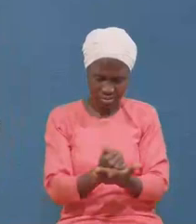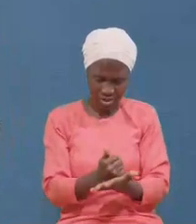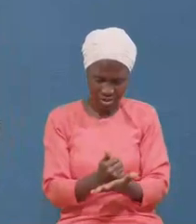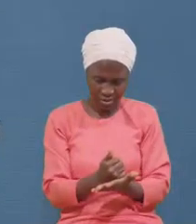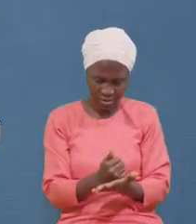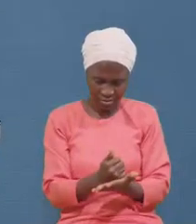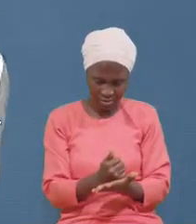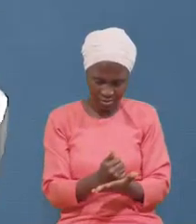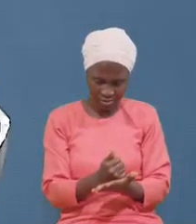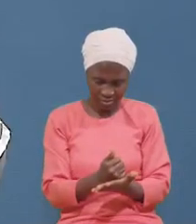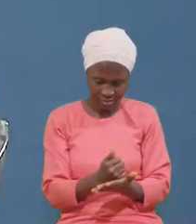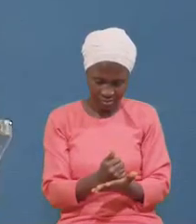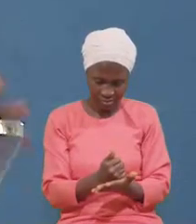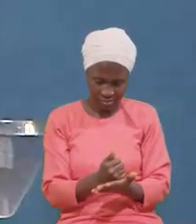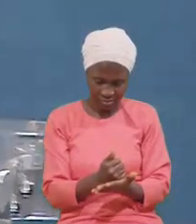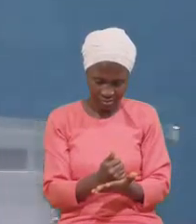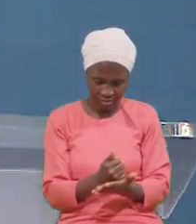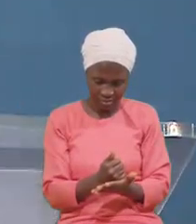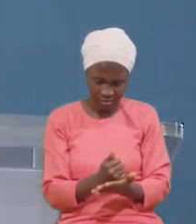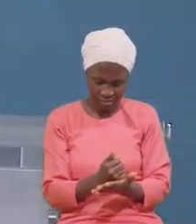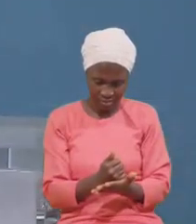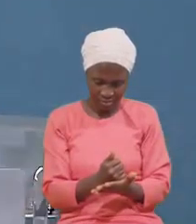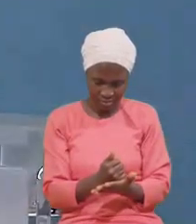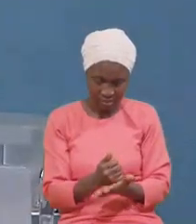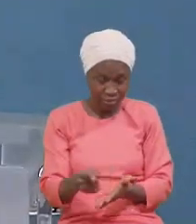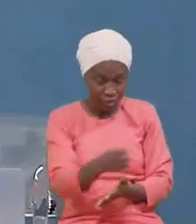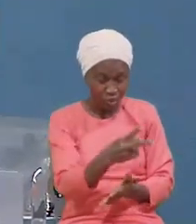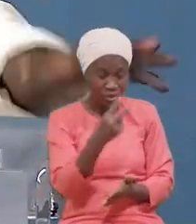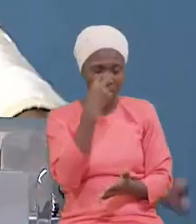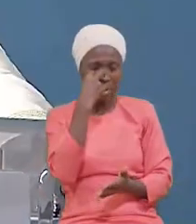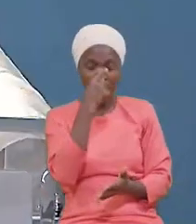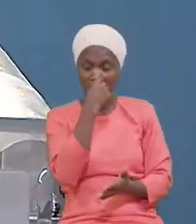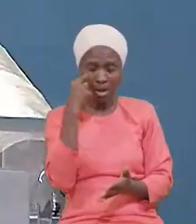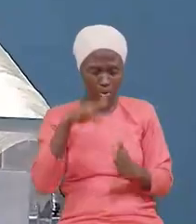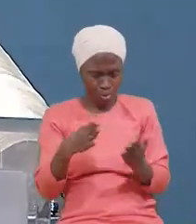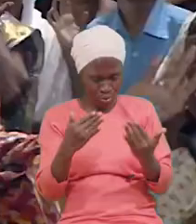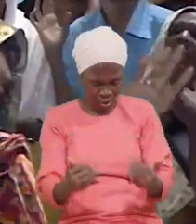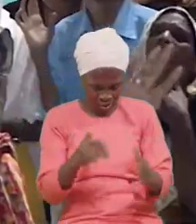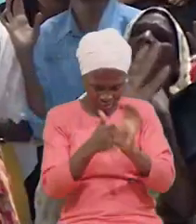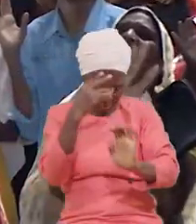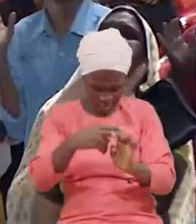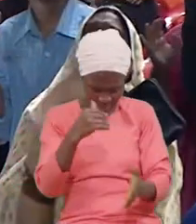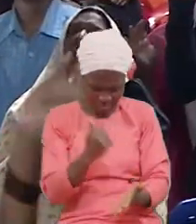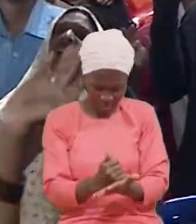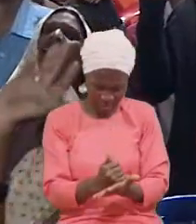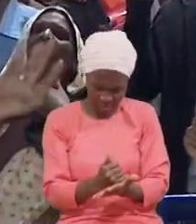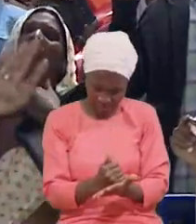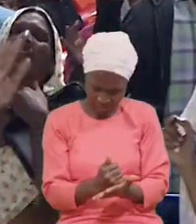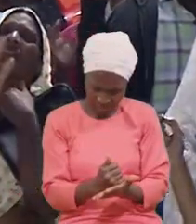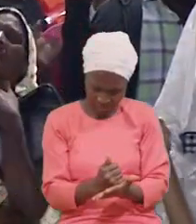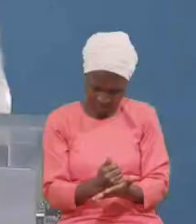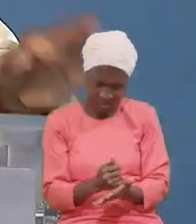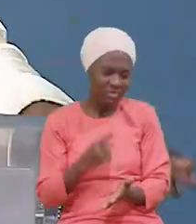యేసు నామములో స్వస్థత కలుగును గాక. Those blind eyes open up now. అంధ నేత్రాలు తెరవబడాలి.